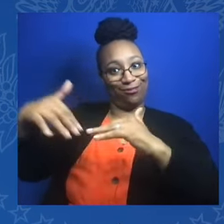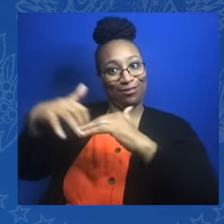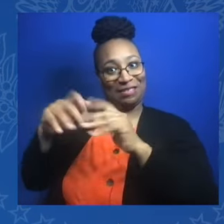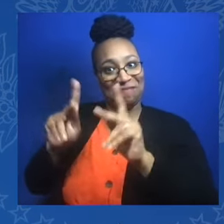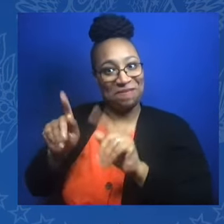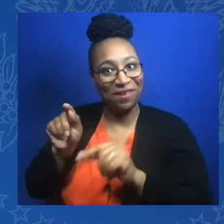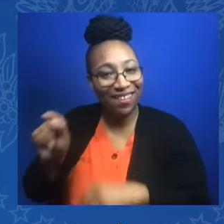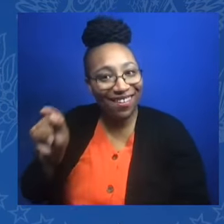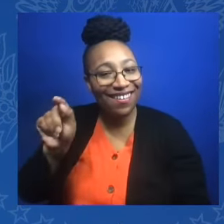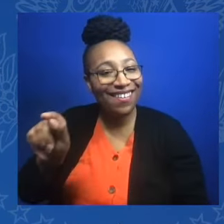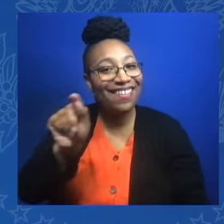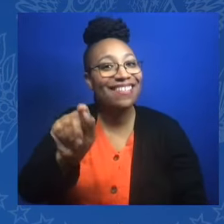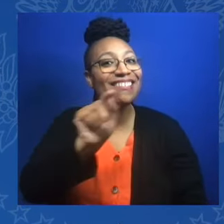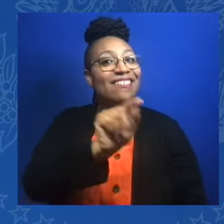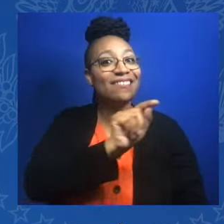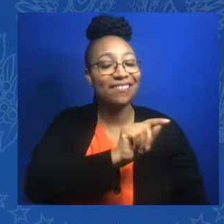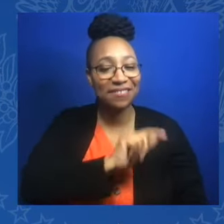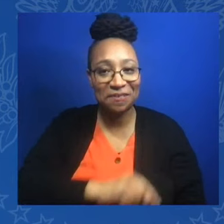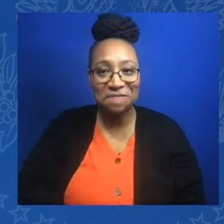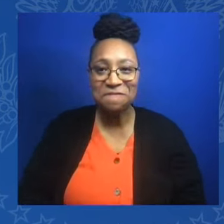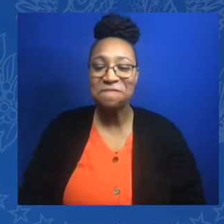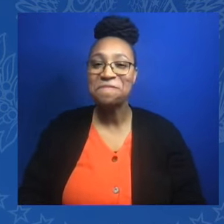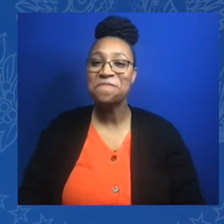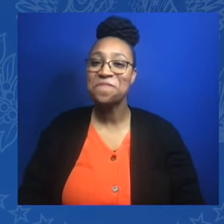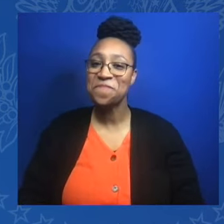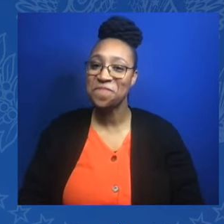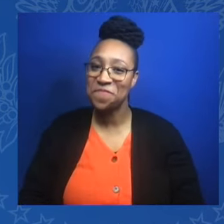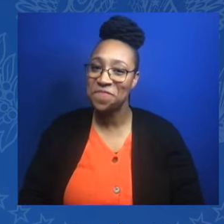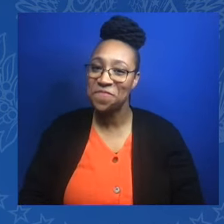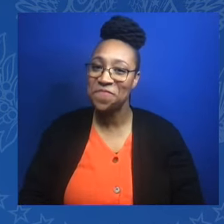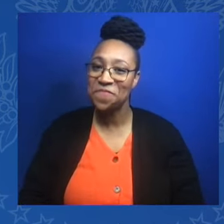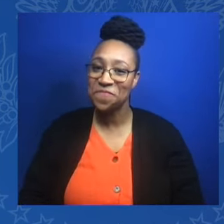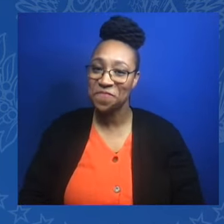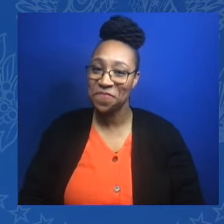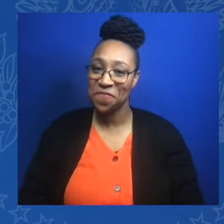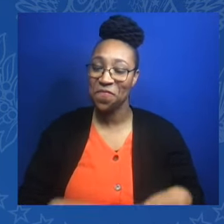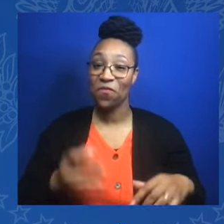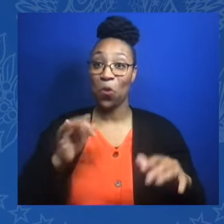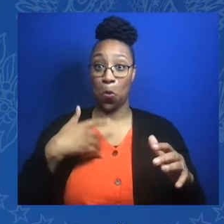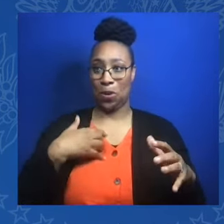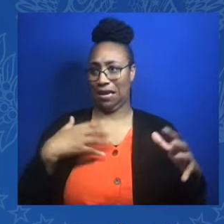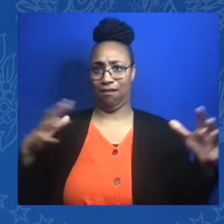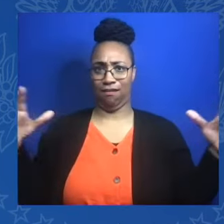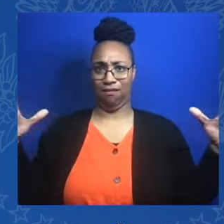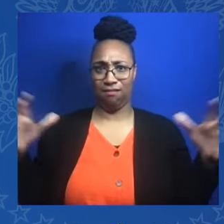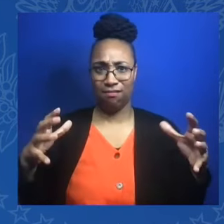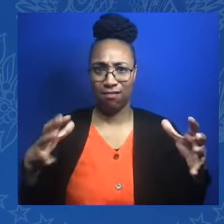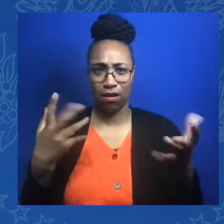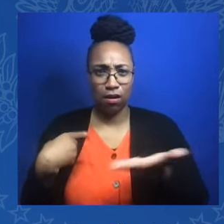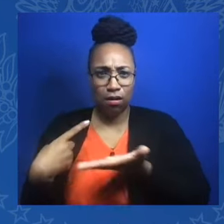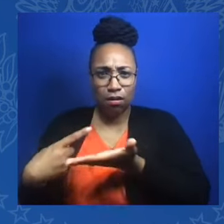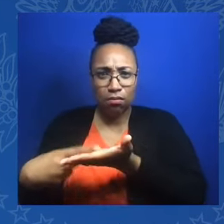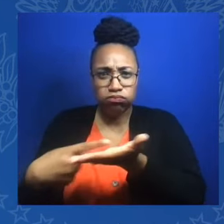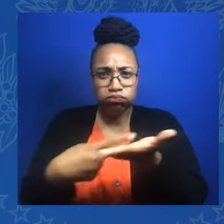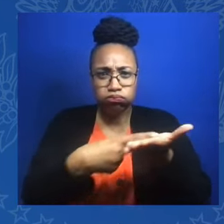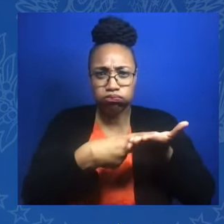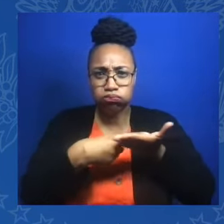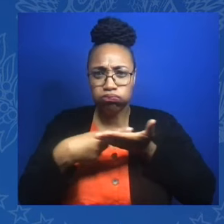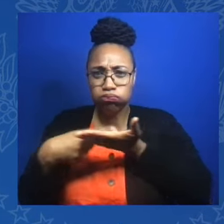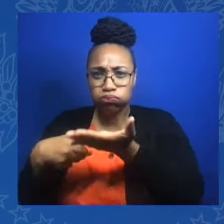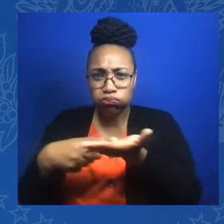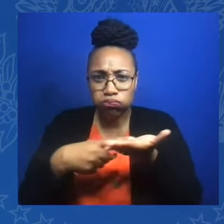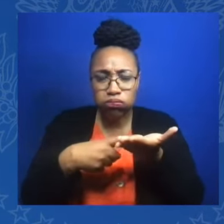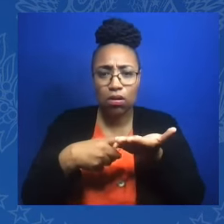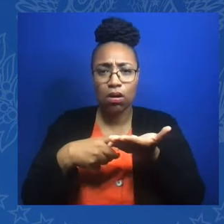a adopté le cadre pan-canadien sur la croissance propre et les changements climatiques, dont la base était de mettre un prix sur